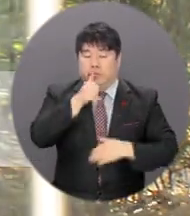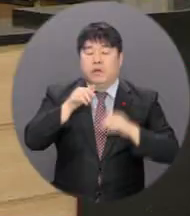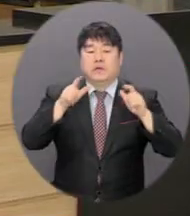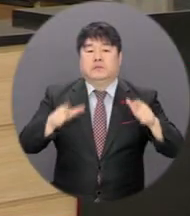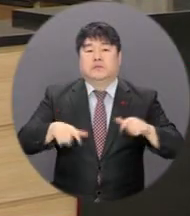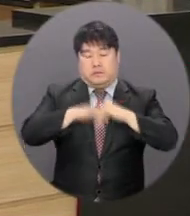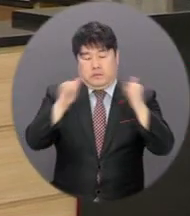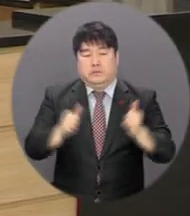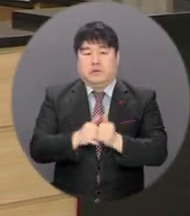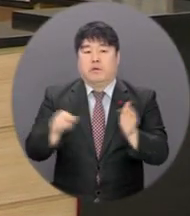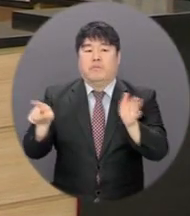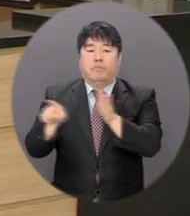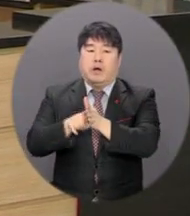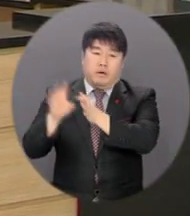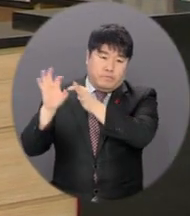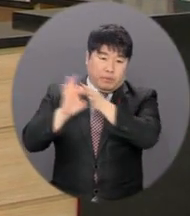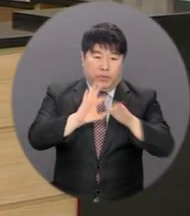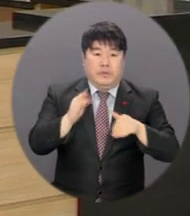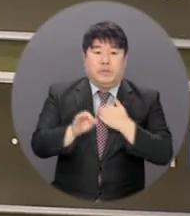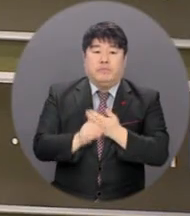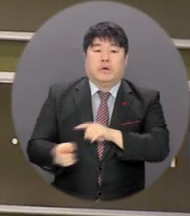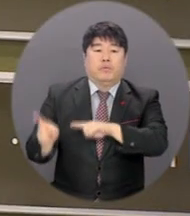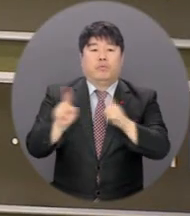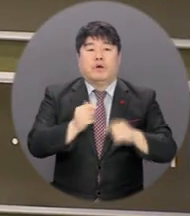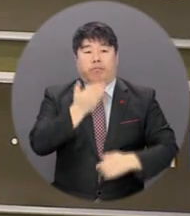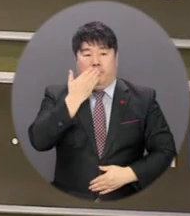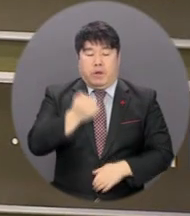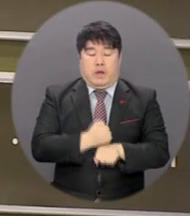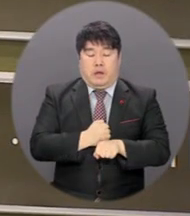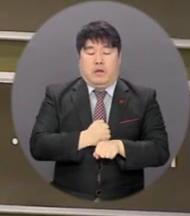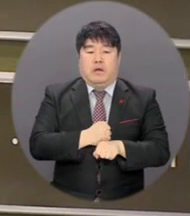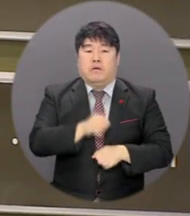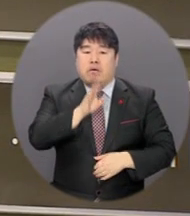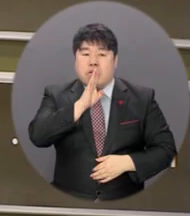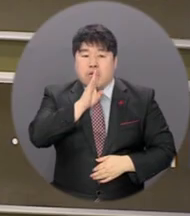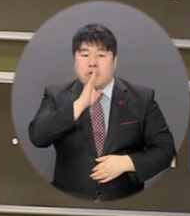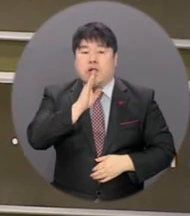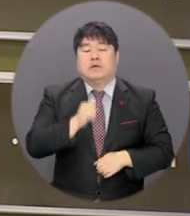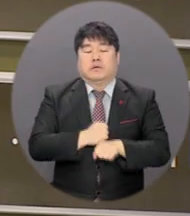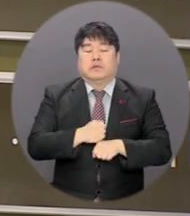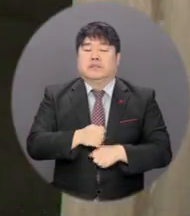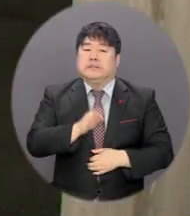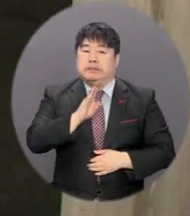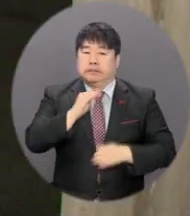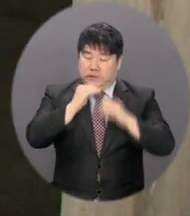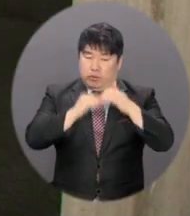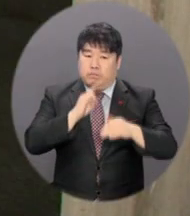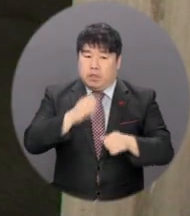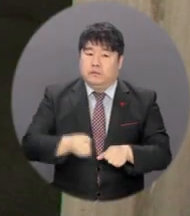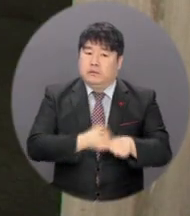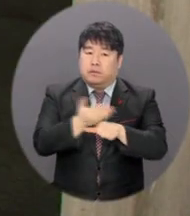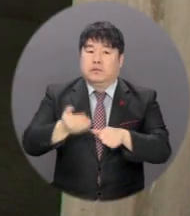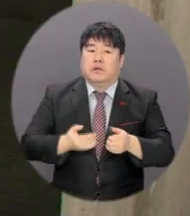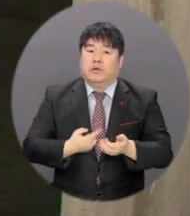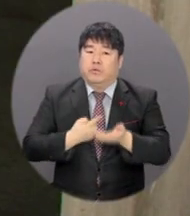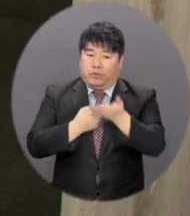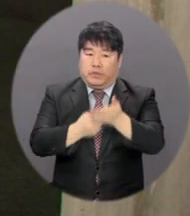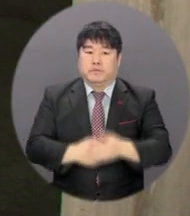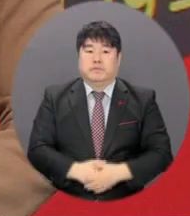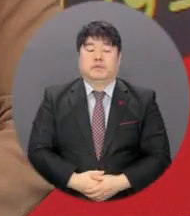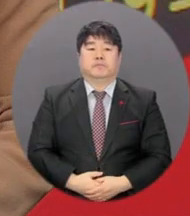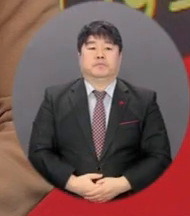지역사회의 믿음이 지속된다면 회생할 수 있다며 객관적인 사실만 전달해달라고 요청했습니다.